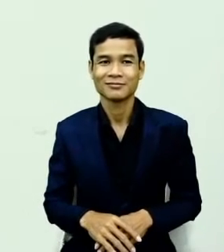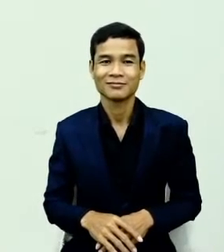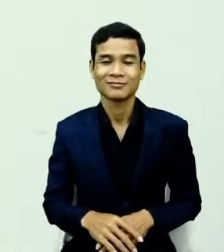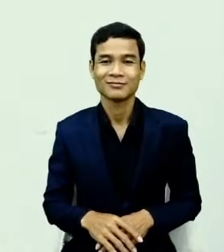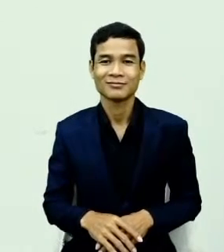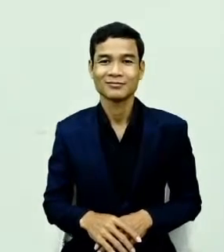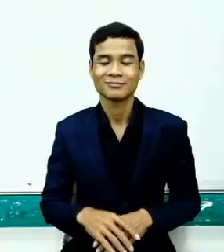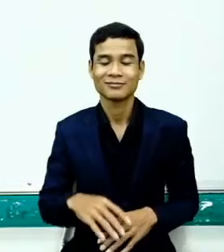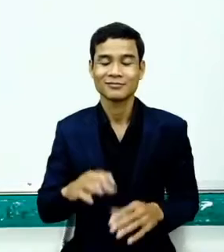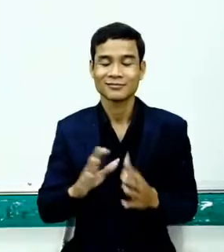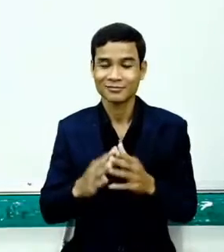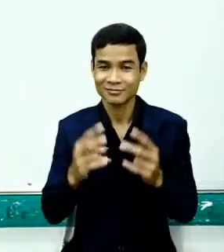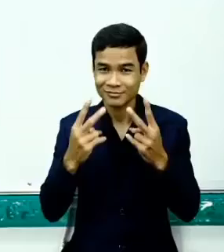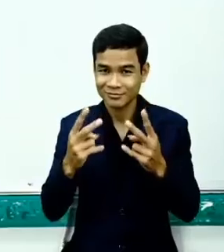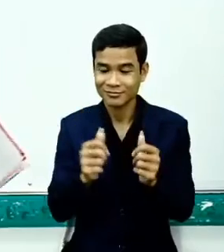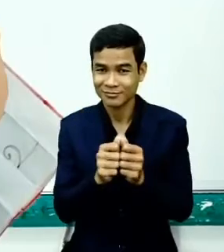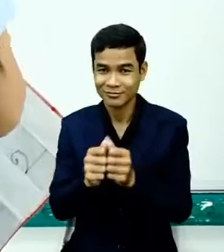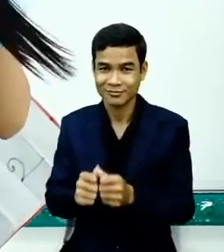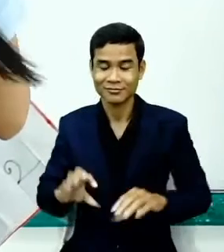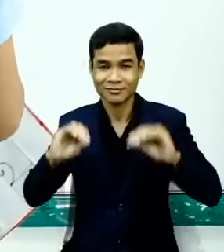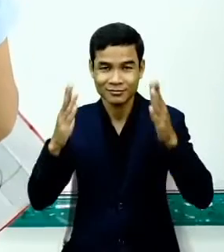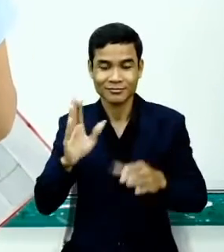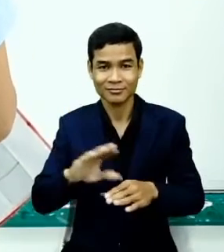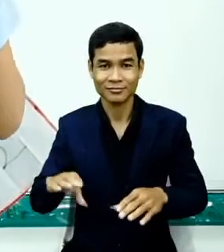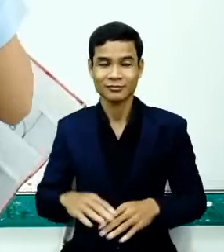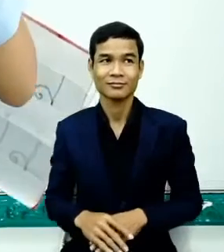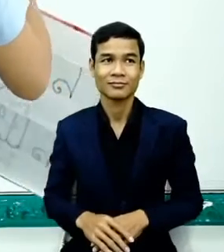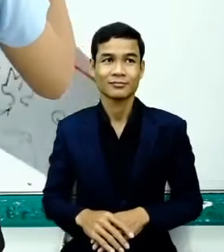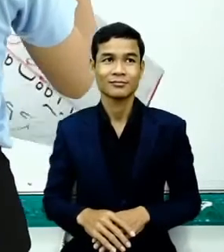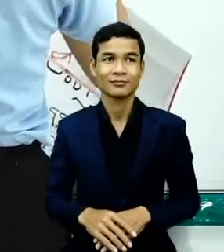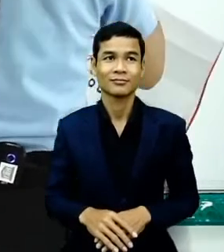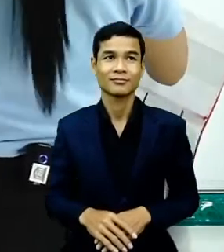តោះសង្កេតមើលជាមួយអ្នកគ្រូ